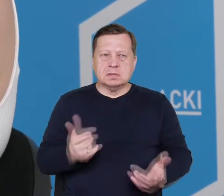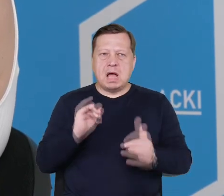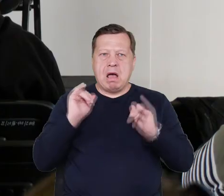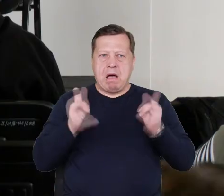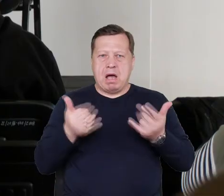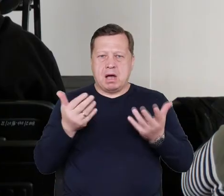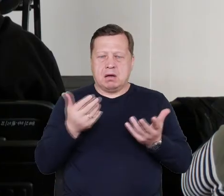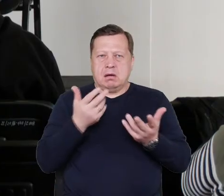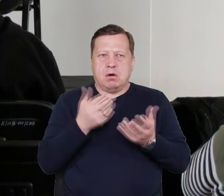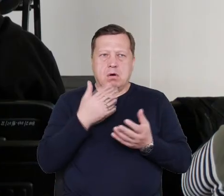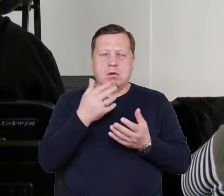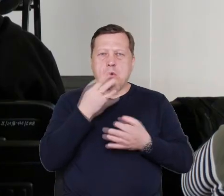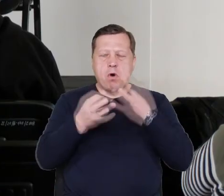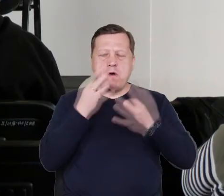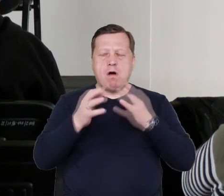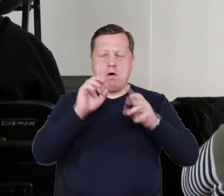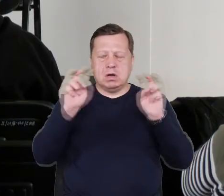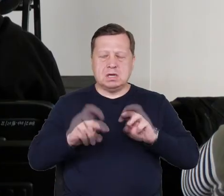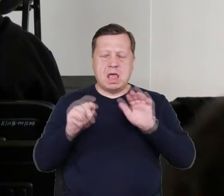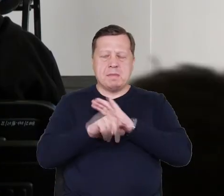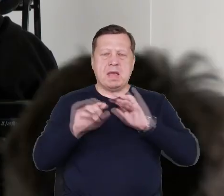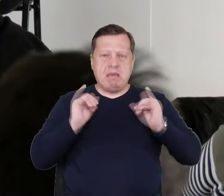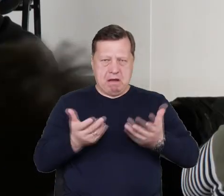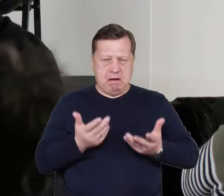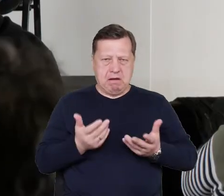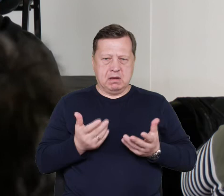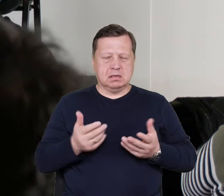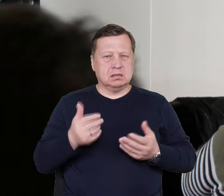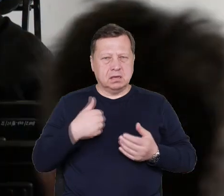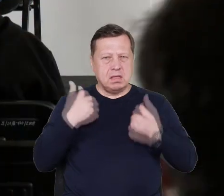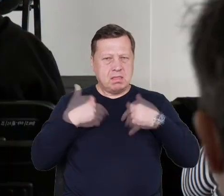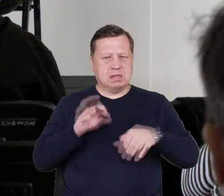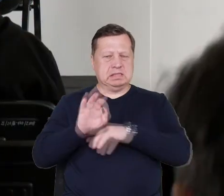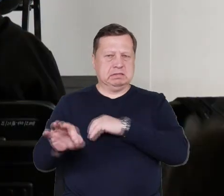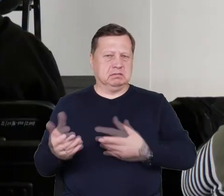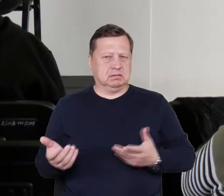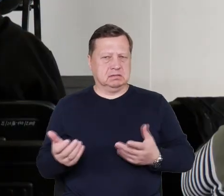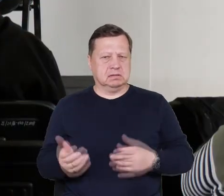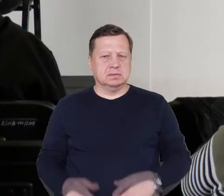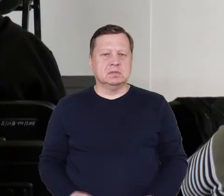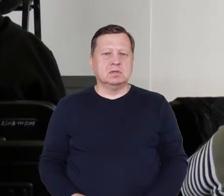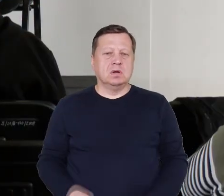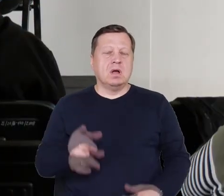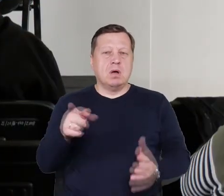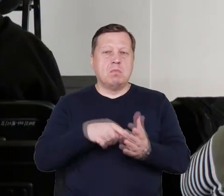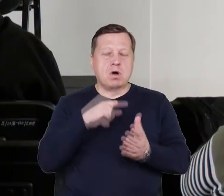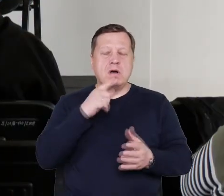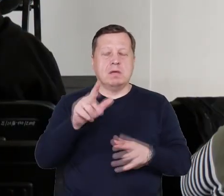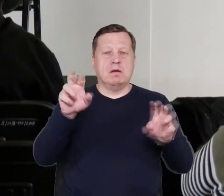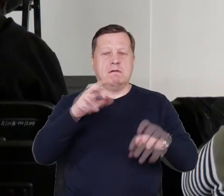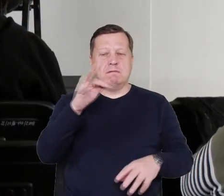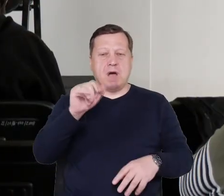o kryzysie o imigrantach żeby ich nie krzywdzić przede wszystkim unikać takich jak fala na